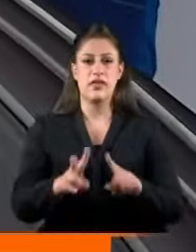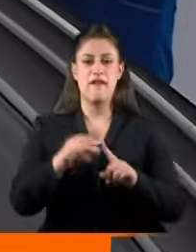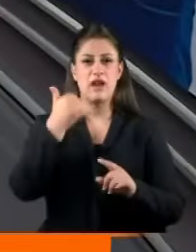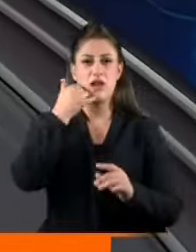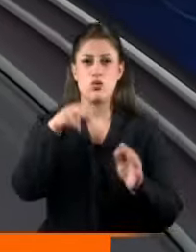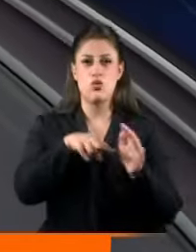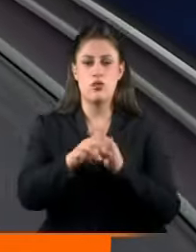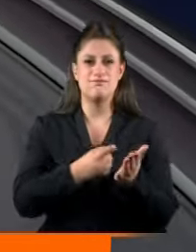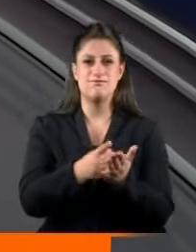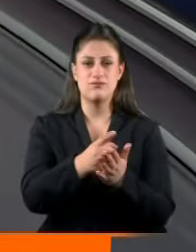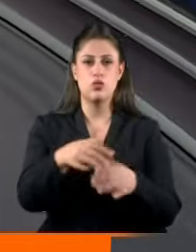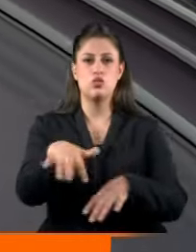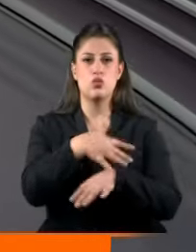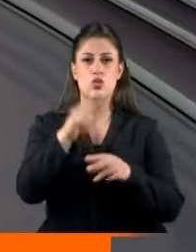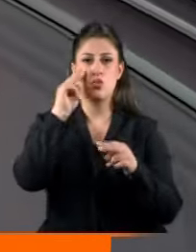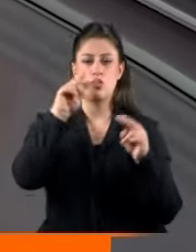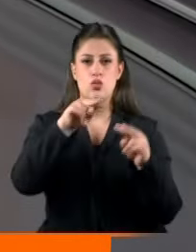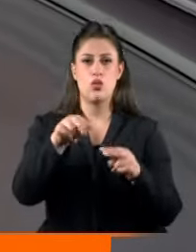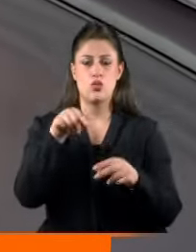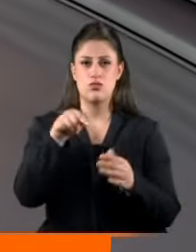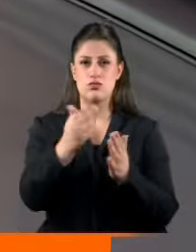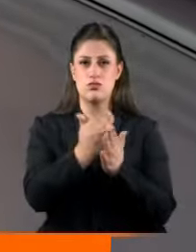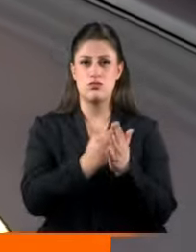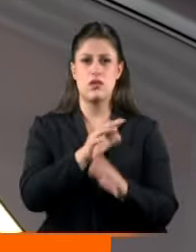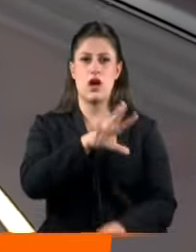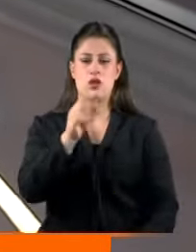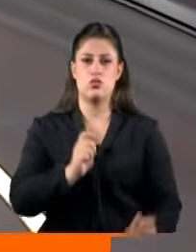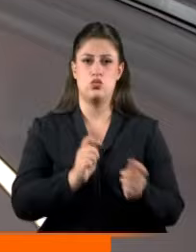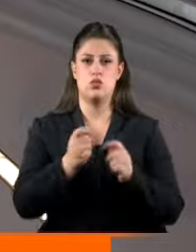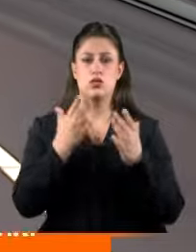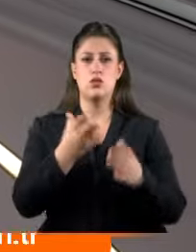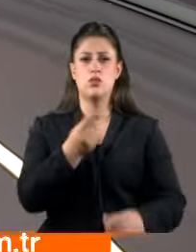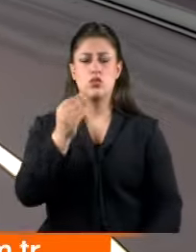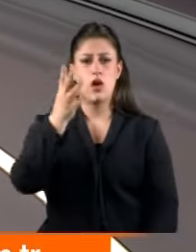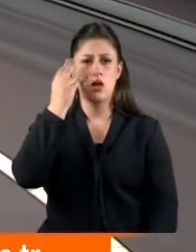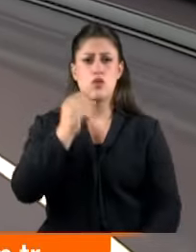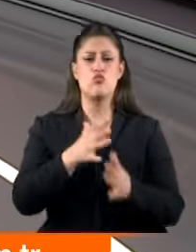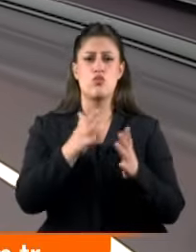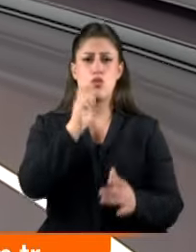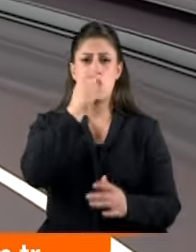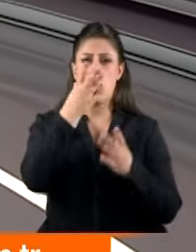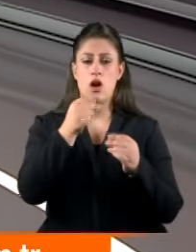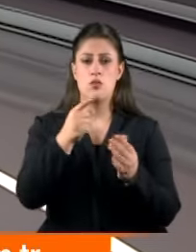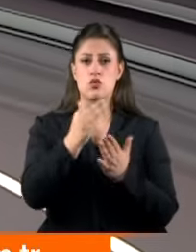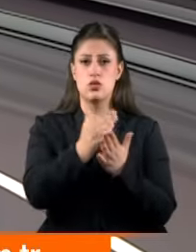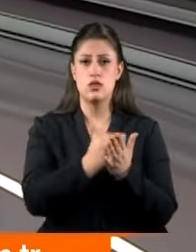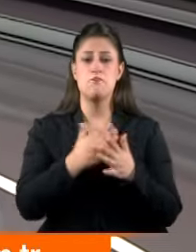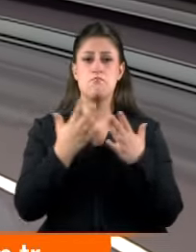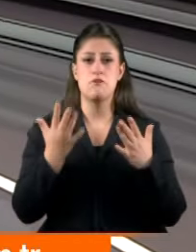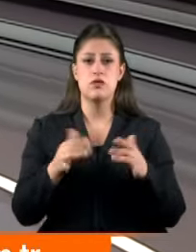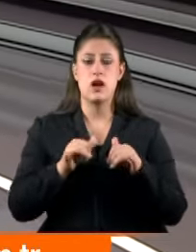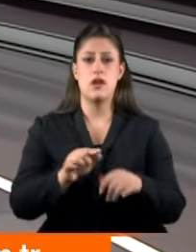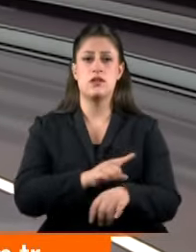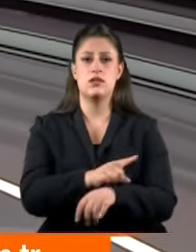Navigasyon ve sokak görüntüleme uygulamalarını artık hemen herkes kullanıyor. Birçok anlamda büyük kolaylık sağlayan bu uygulamalar maalesef